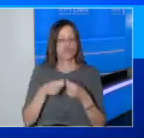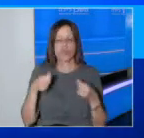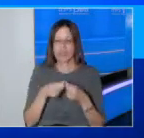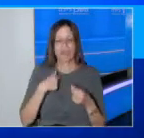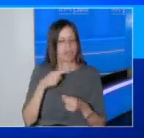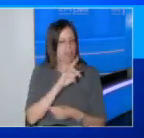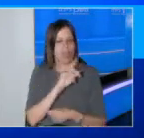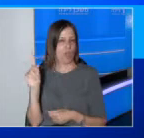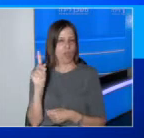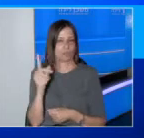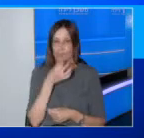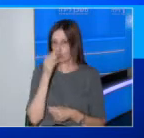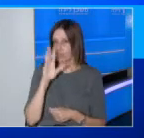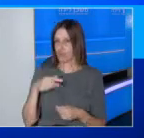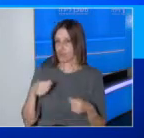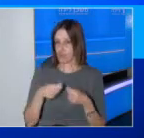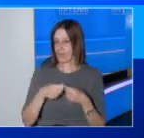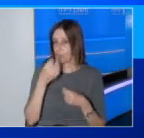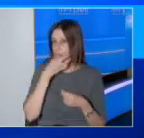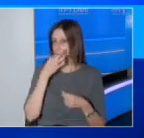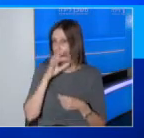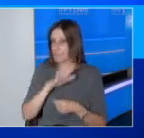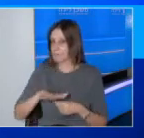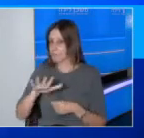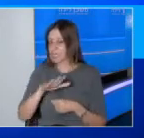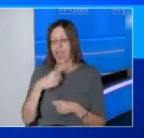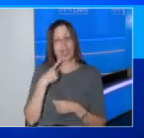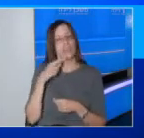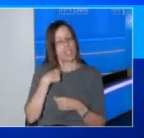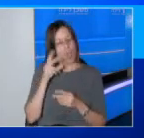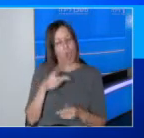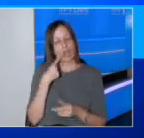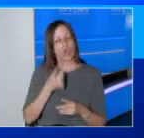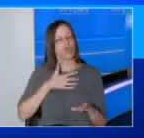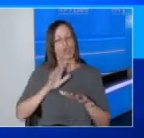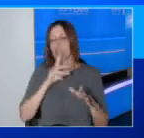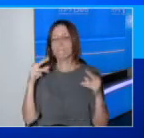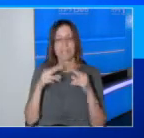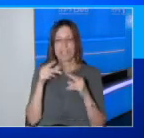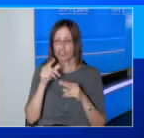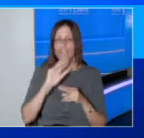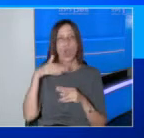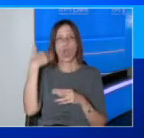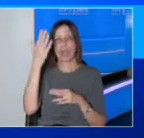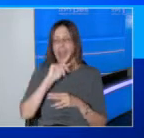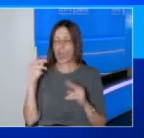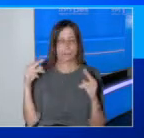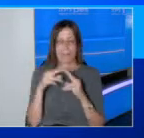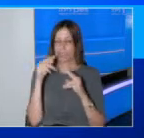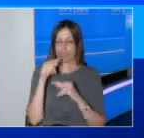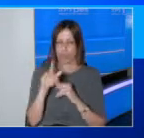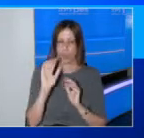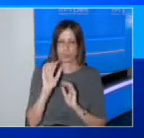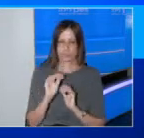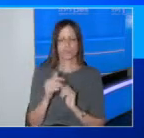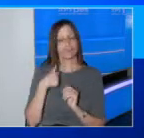לא... יש פרטנר יותר טוב בזירה הפלסטינית? אני יכולה להגיד לך שראש הממשלה לא ייפגש איתו ולא מתכוון להיפגש איתו.